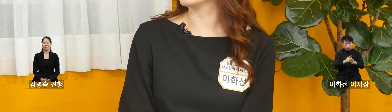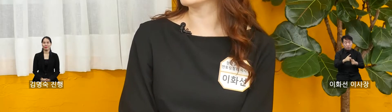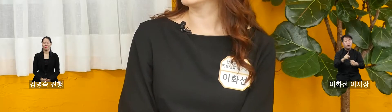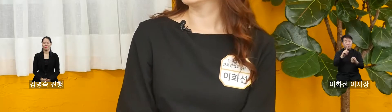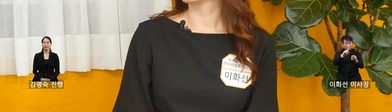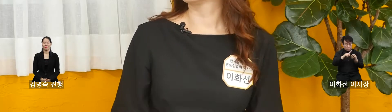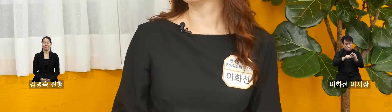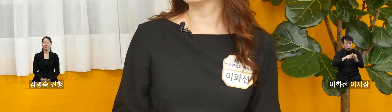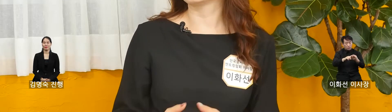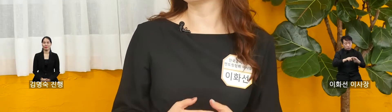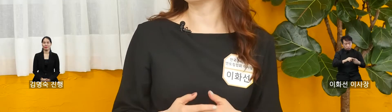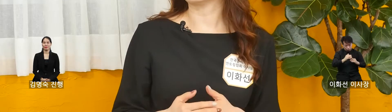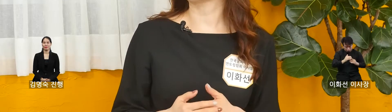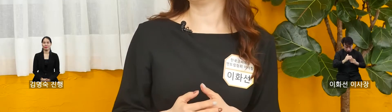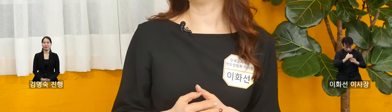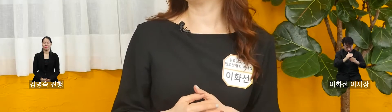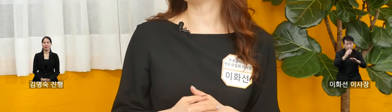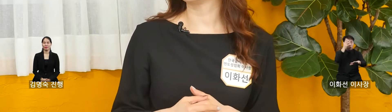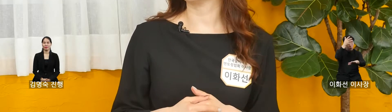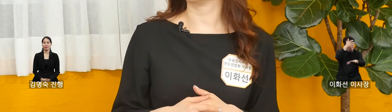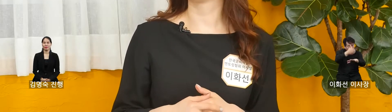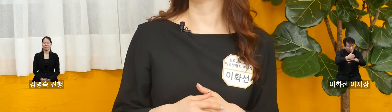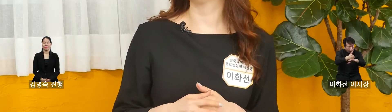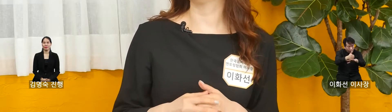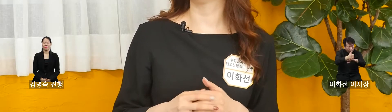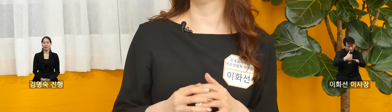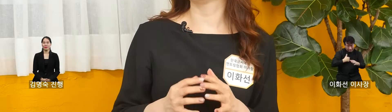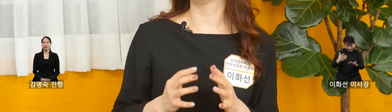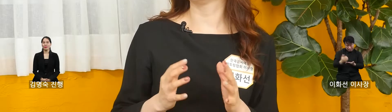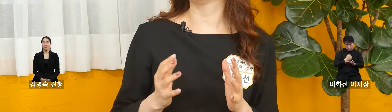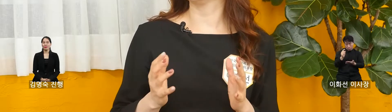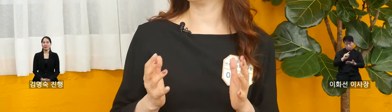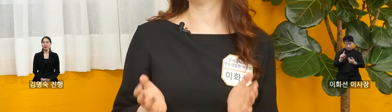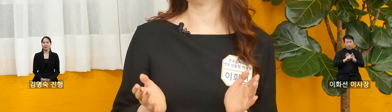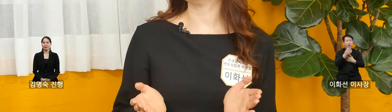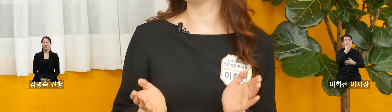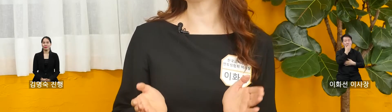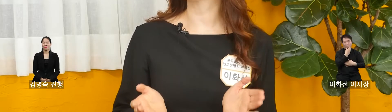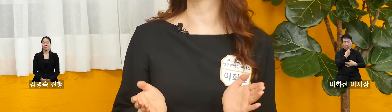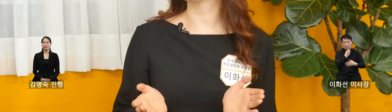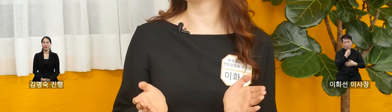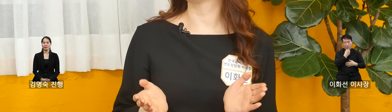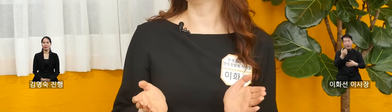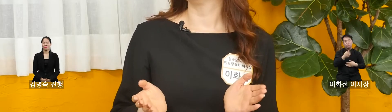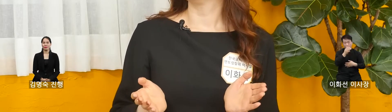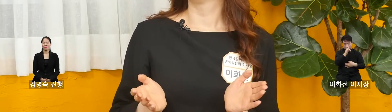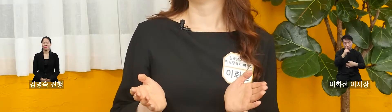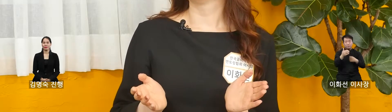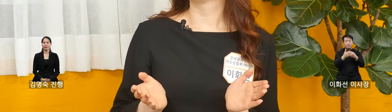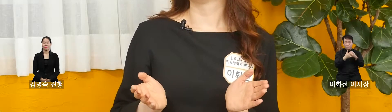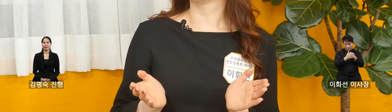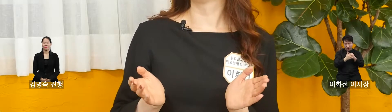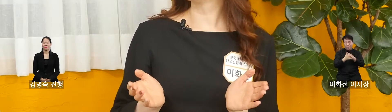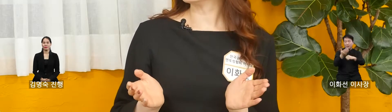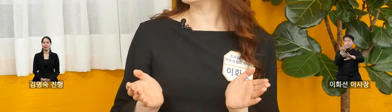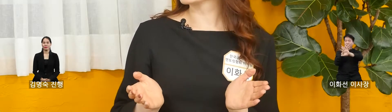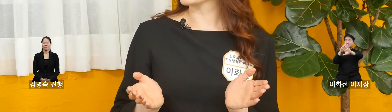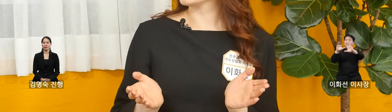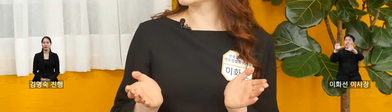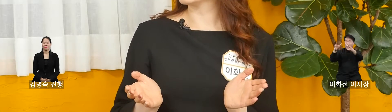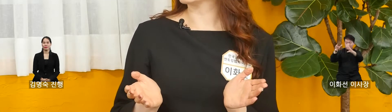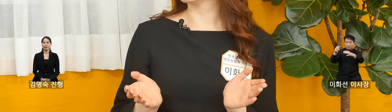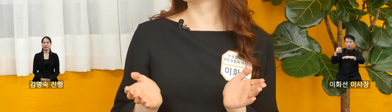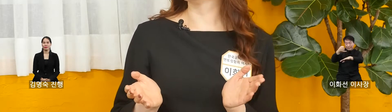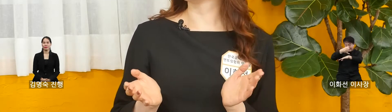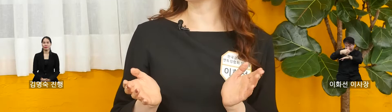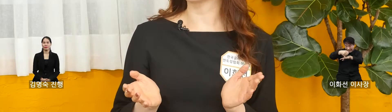행복해하고 그런 걸 보고서 아 캘리그라피가 단순히 그 세계의 외국에서 그냥 디자인